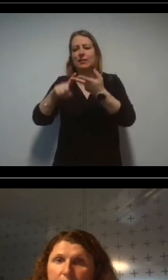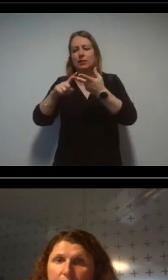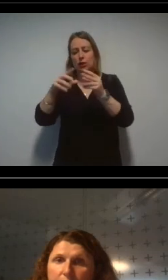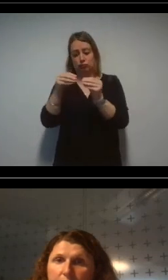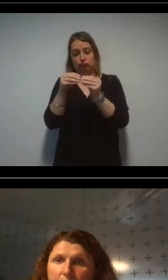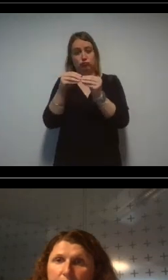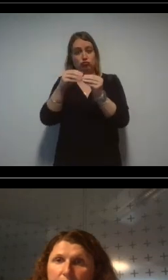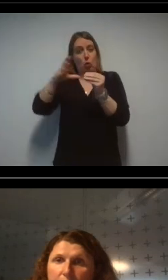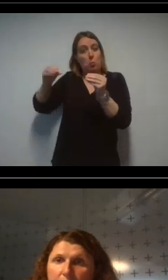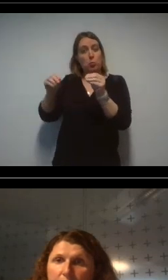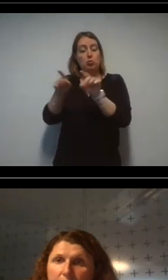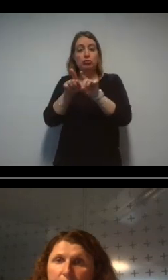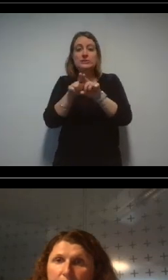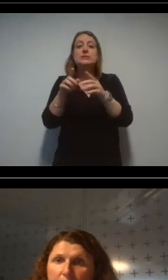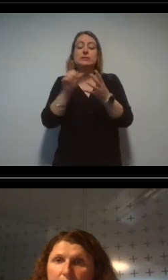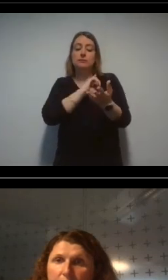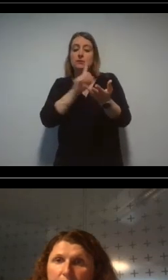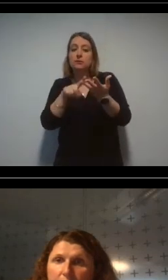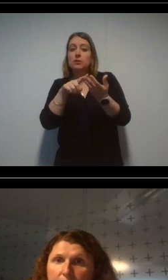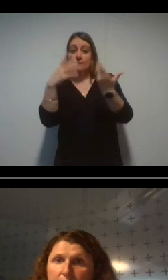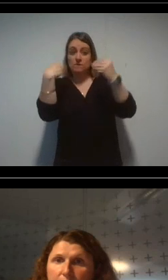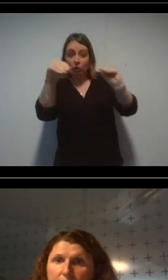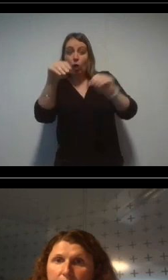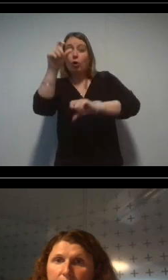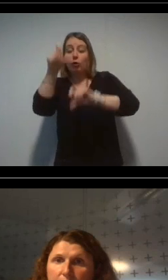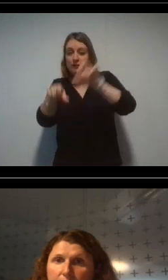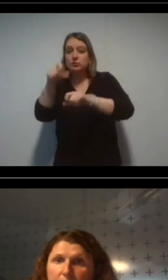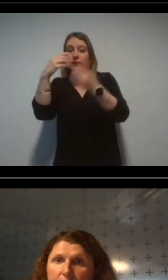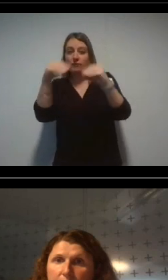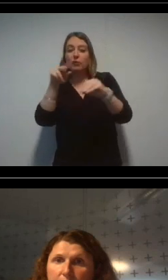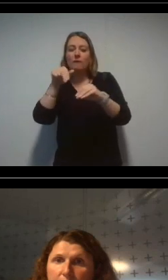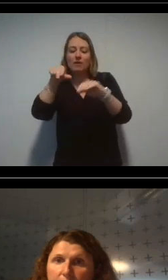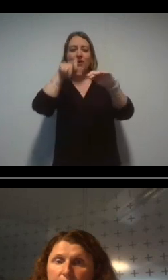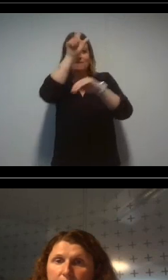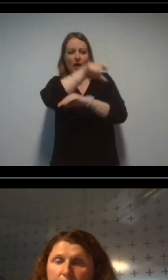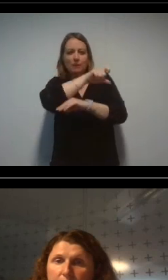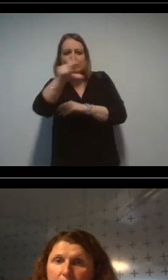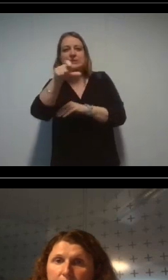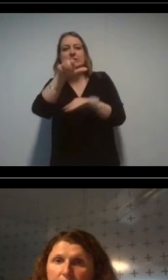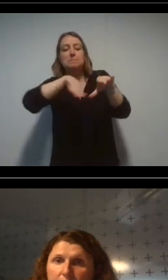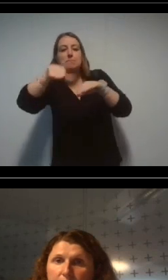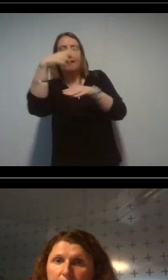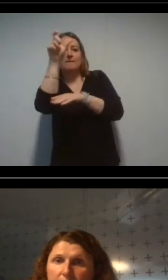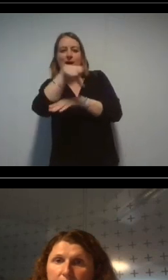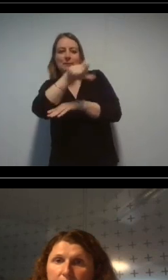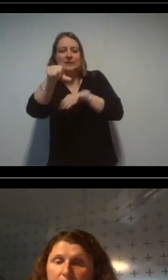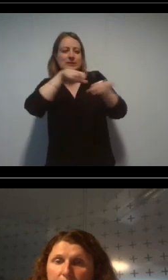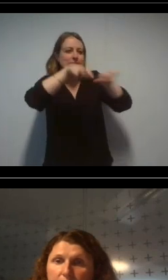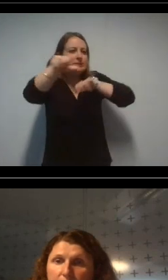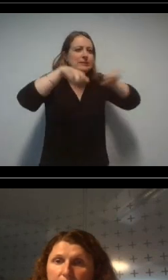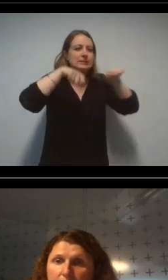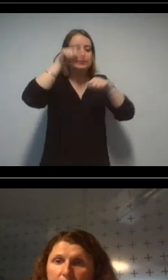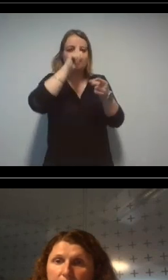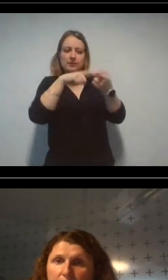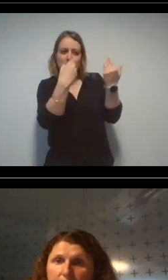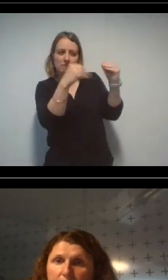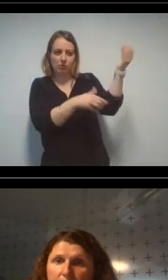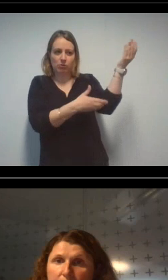vendre et qui vont aller peut-être faire le tour des pharmacies, parapharmacies, grande distribution pour